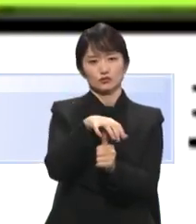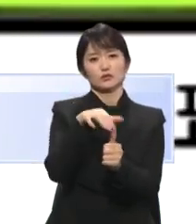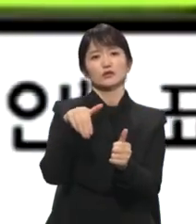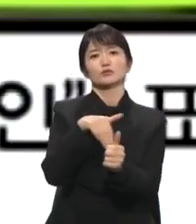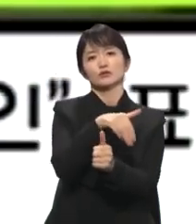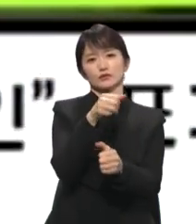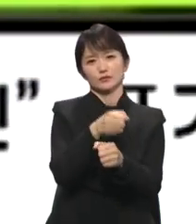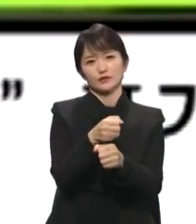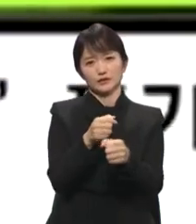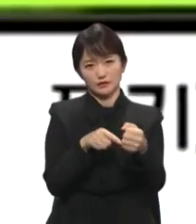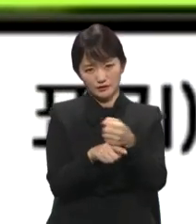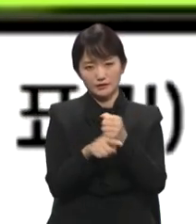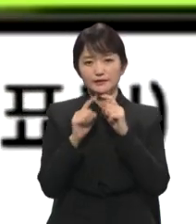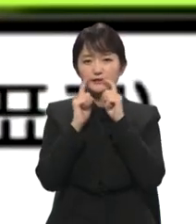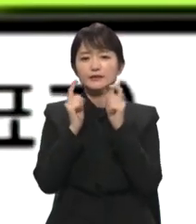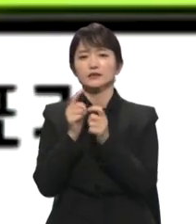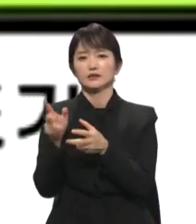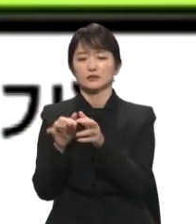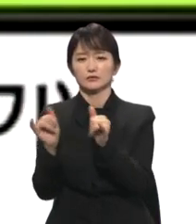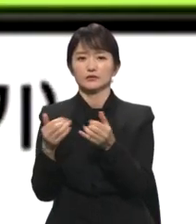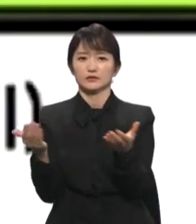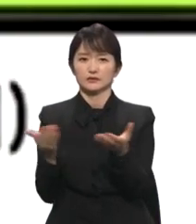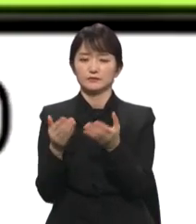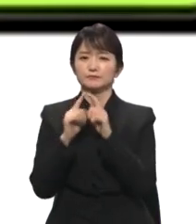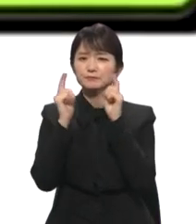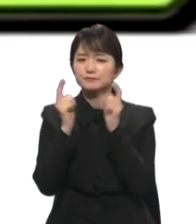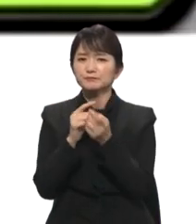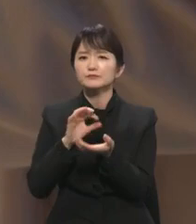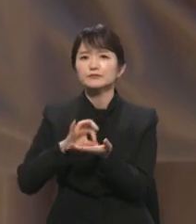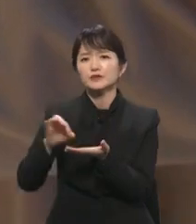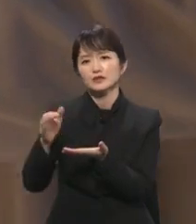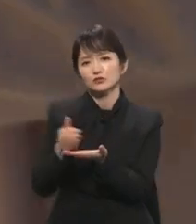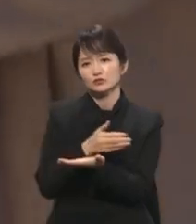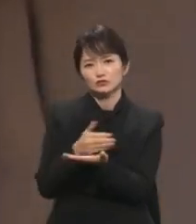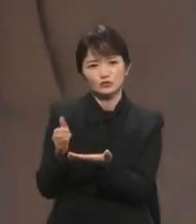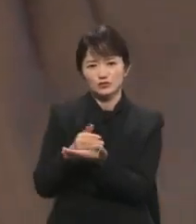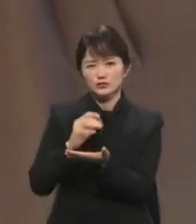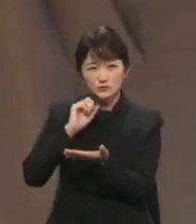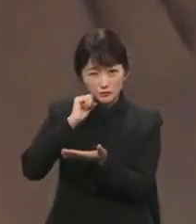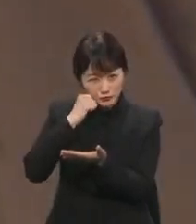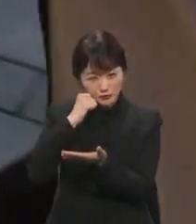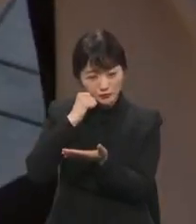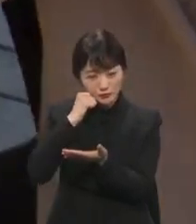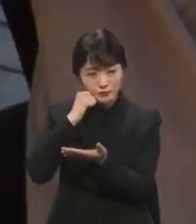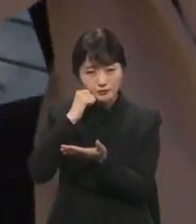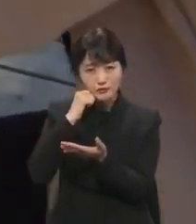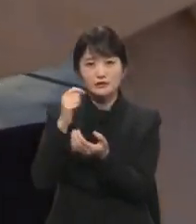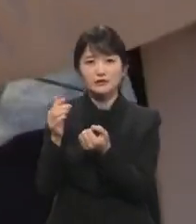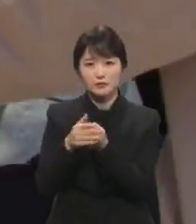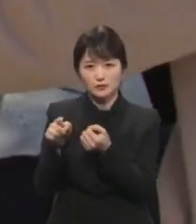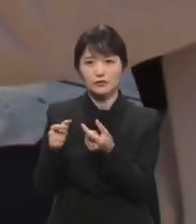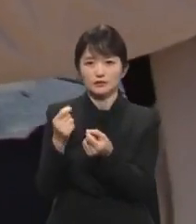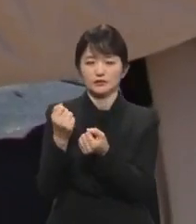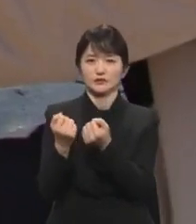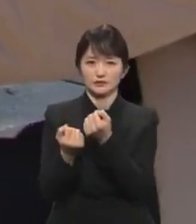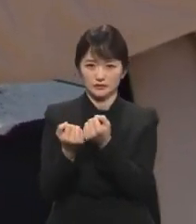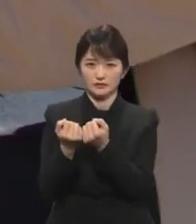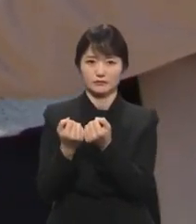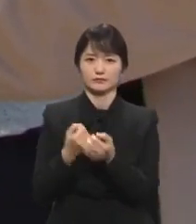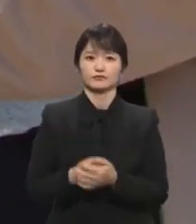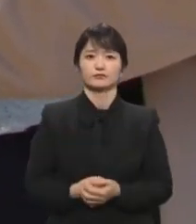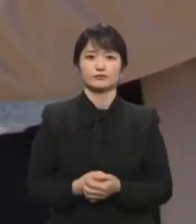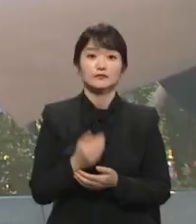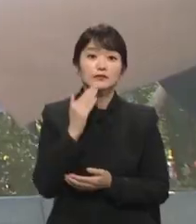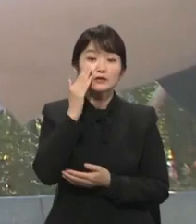밝혔고요 개인 사업자는 업무와 사적 이용 구분이 곤란한 점을 고려했다고 설명했습니다 연두색 번호판